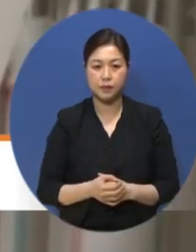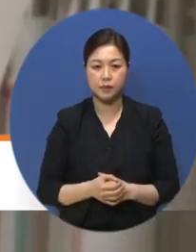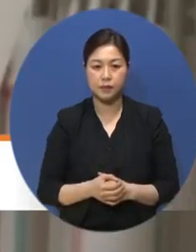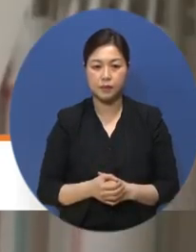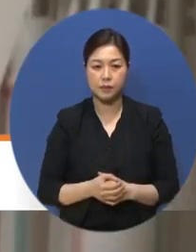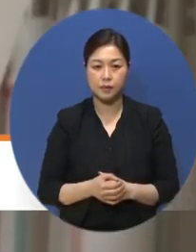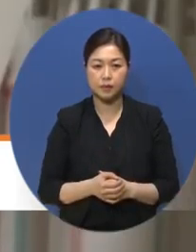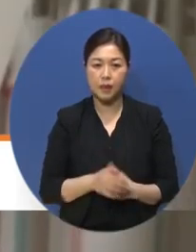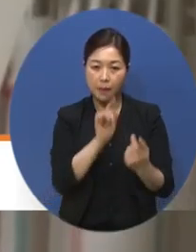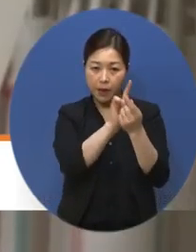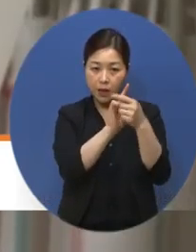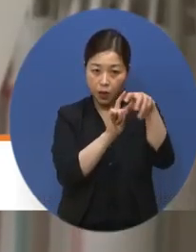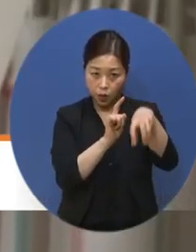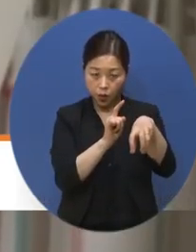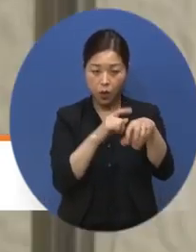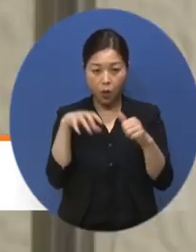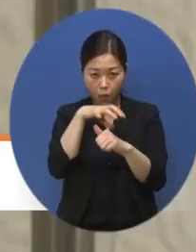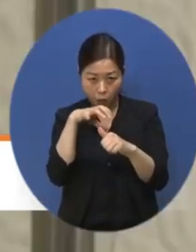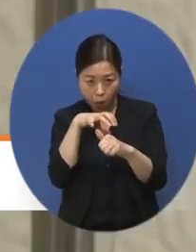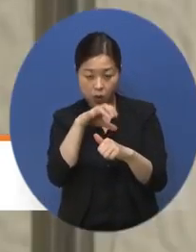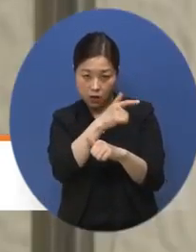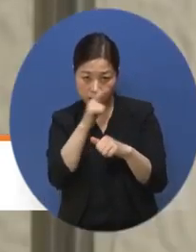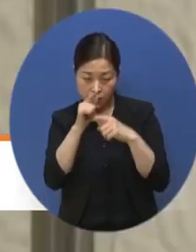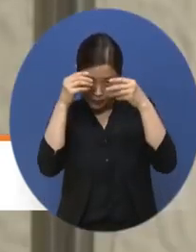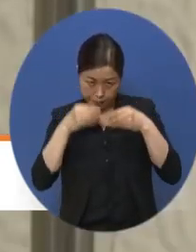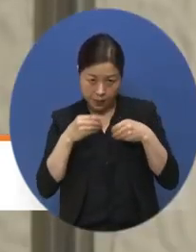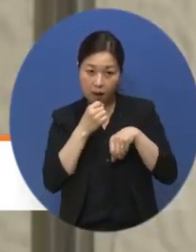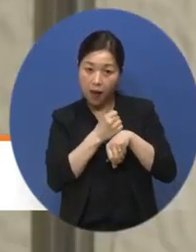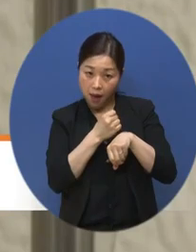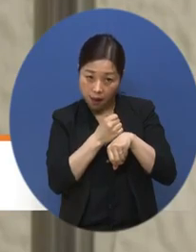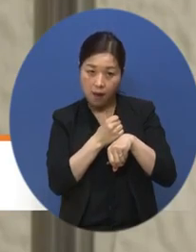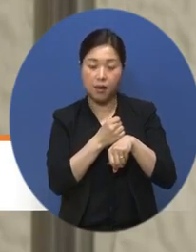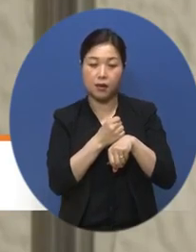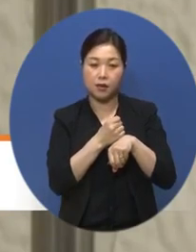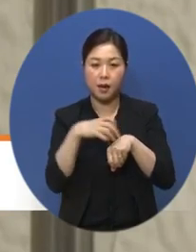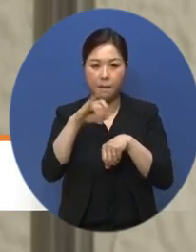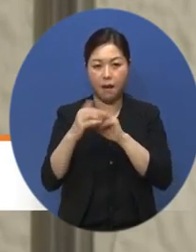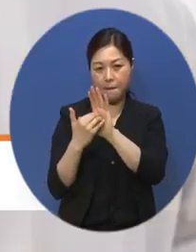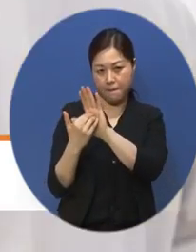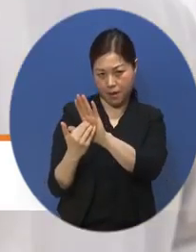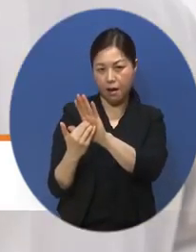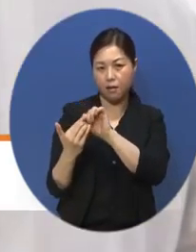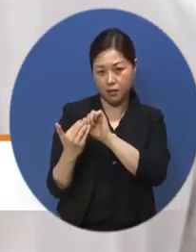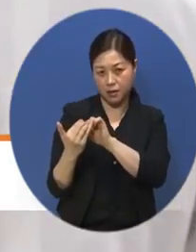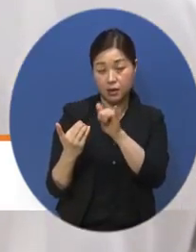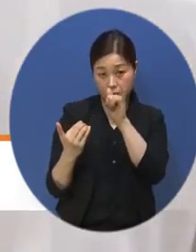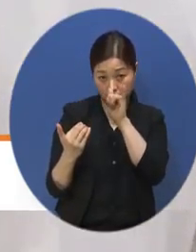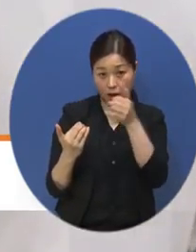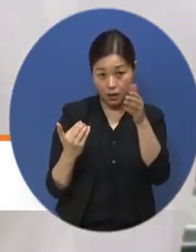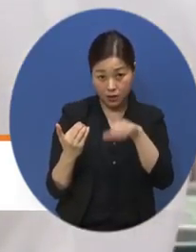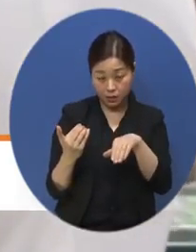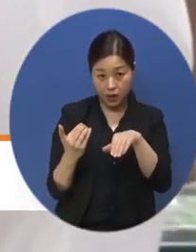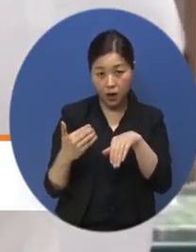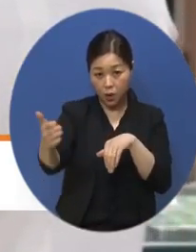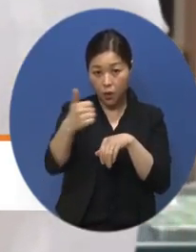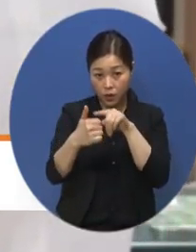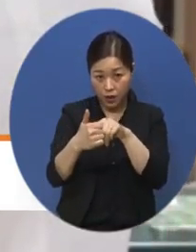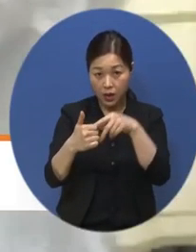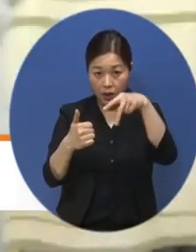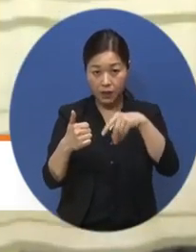면에 공간과 보호용 고 착용 등 최소한의 방역 수 측은 유지하되 연예계 pc 아에 음성 확인